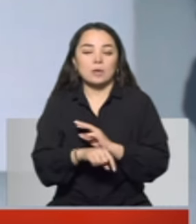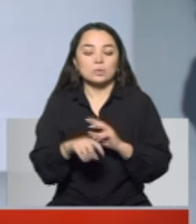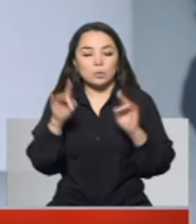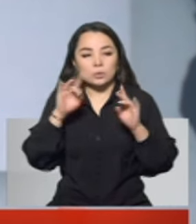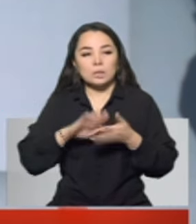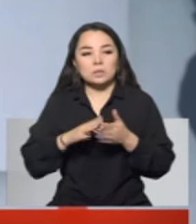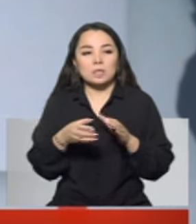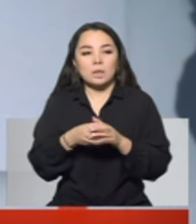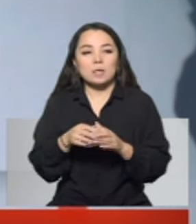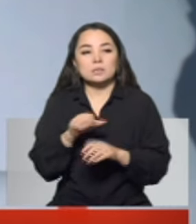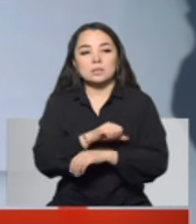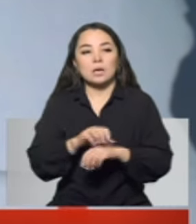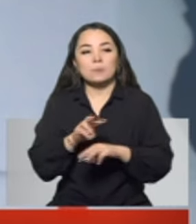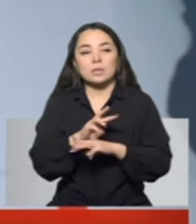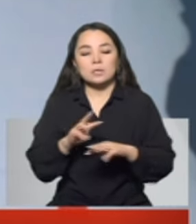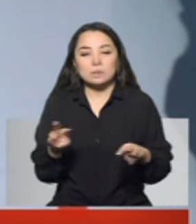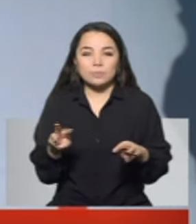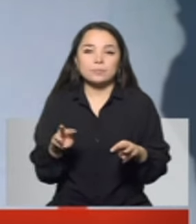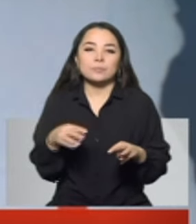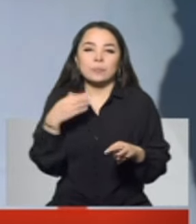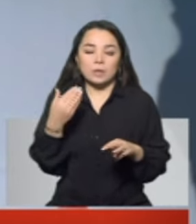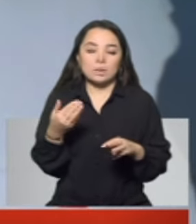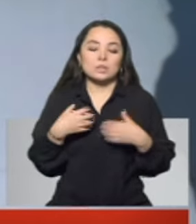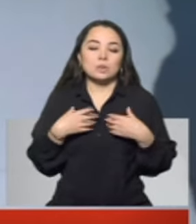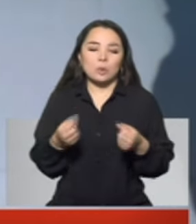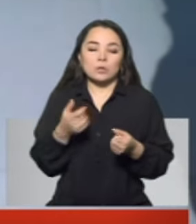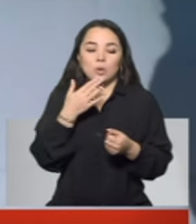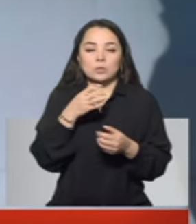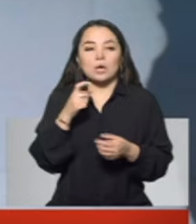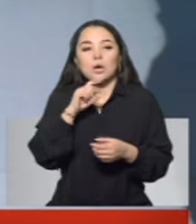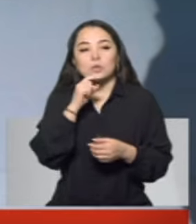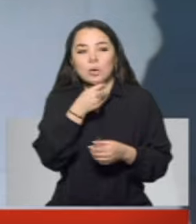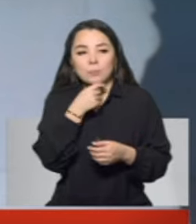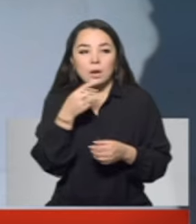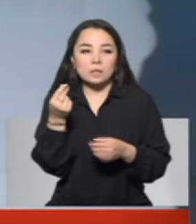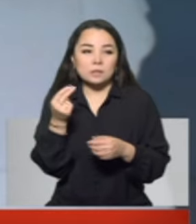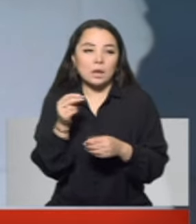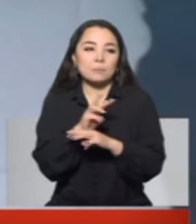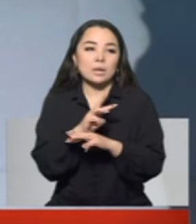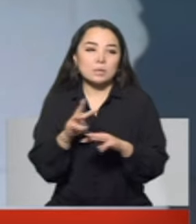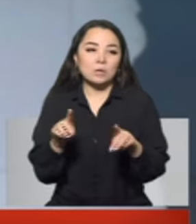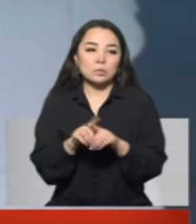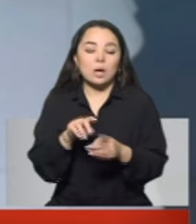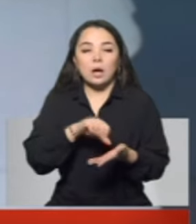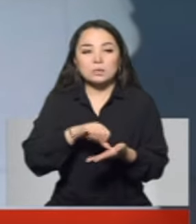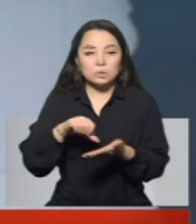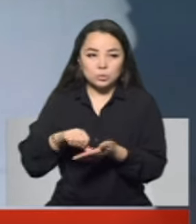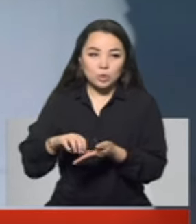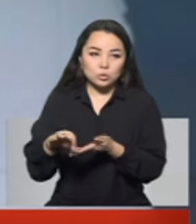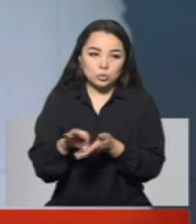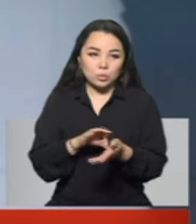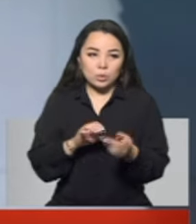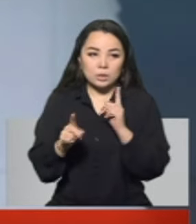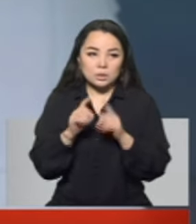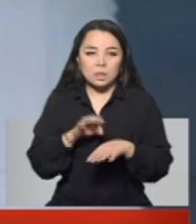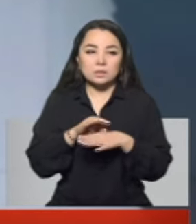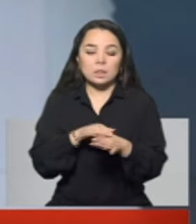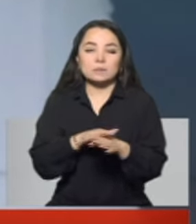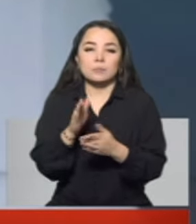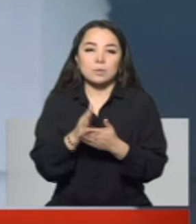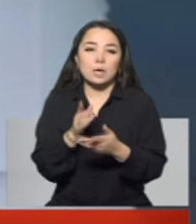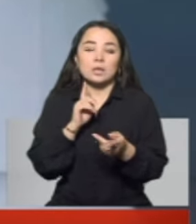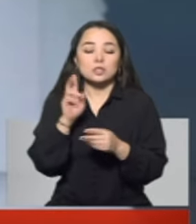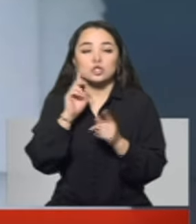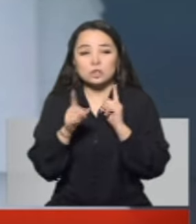жағдайлар, сыртқы істер, көлік, денсаулық сақтау, ұлттық экономика және қаржы министрлерінің қатысуымен шұғыл кеңес өткізді.